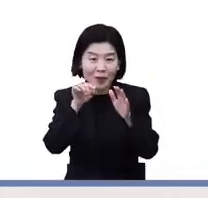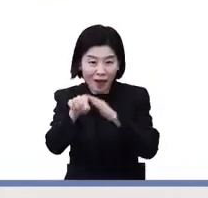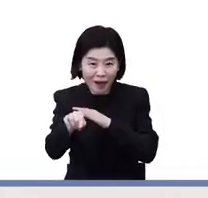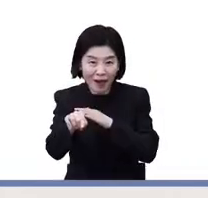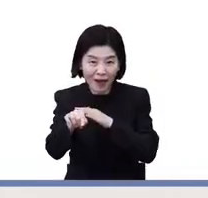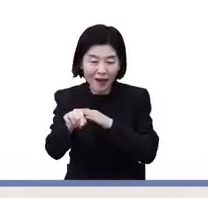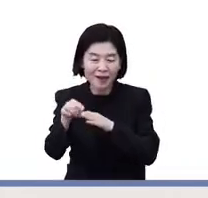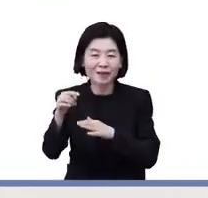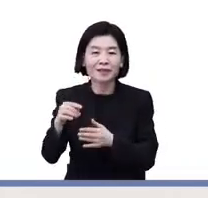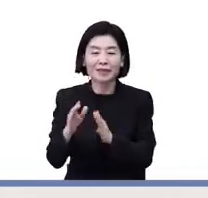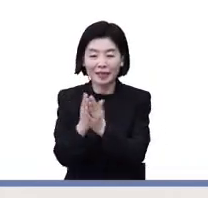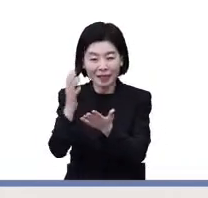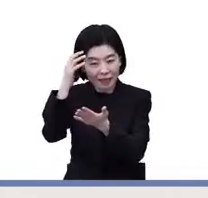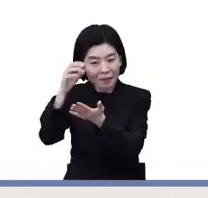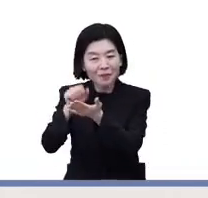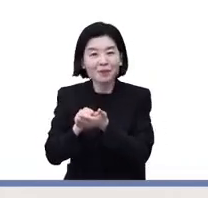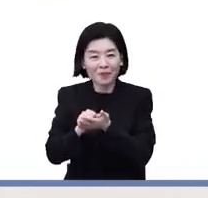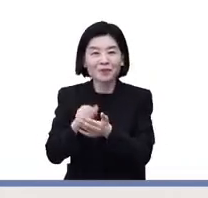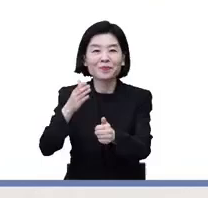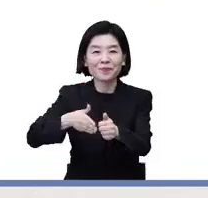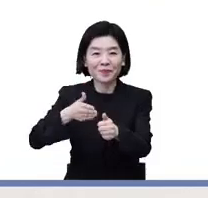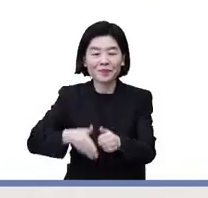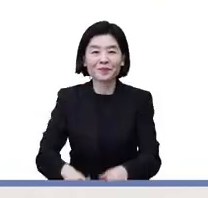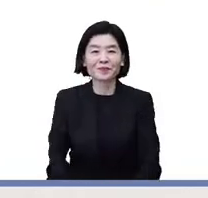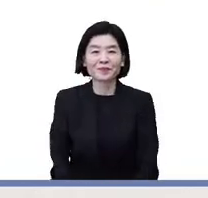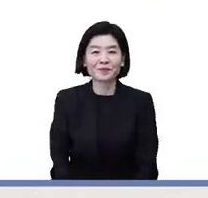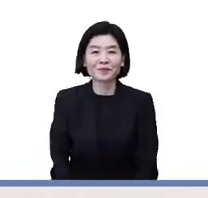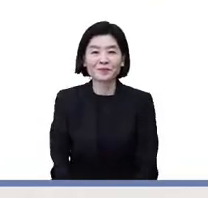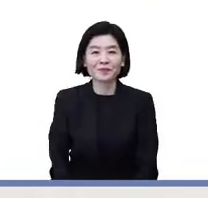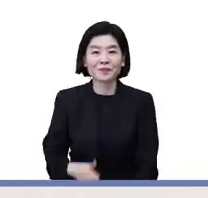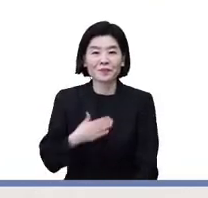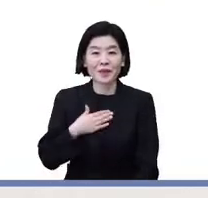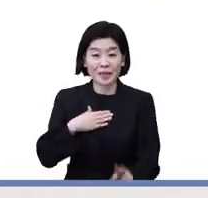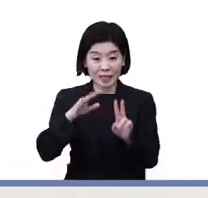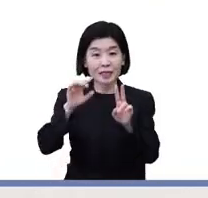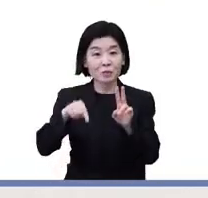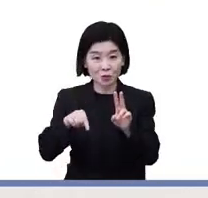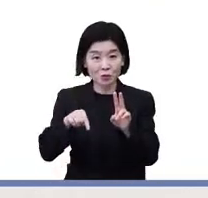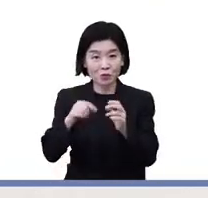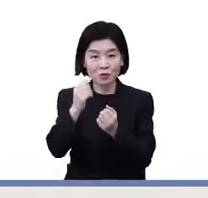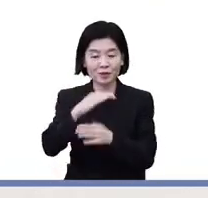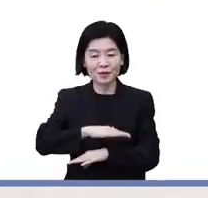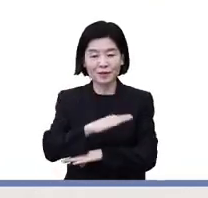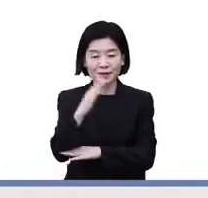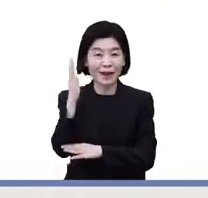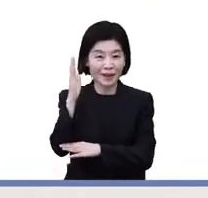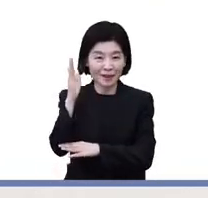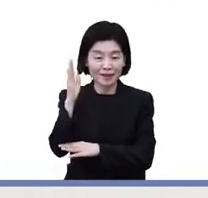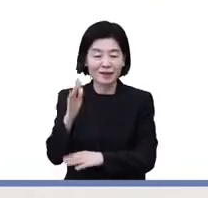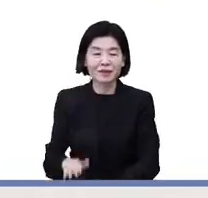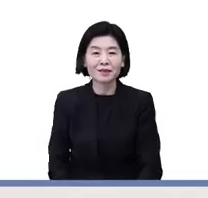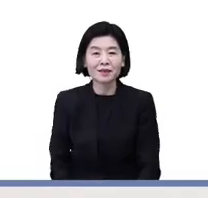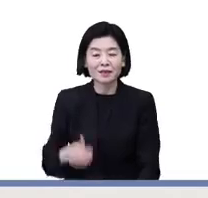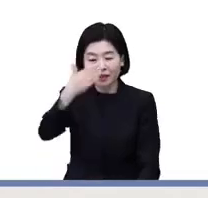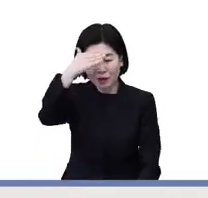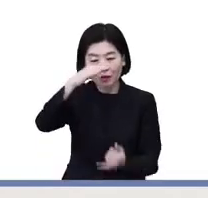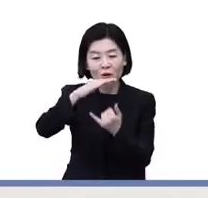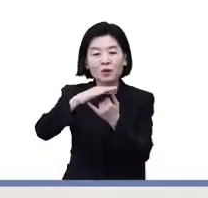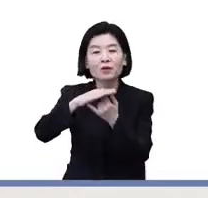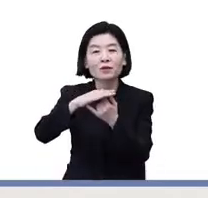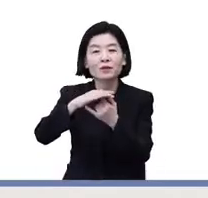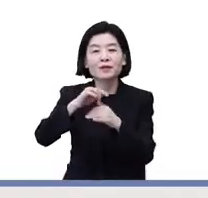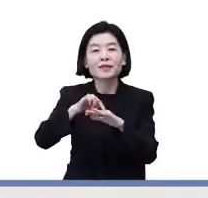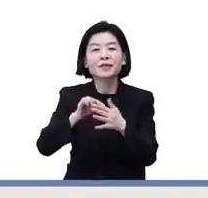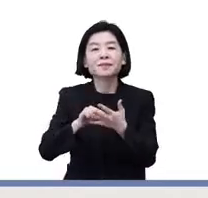말씀을 드리고요. 자, 그래서 제 강의의 2부 들어가겠습니다. 청소년 심리에 대한 이해에서 이제